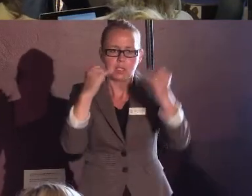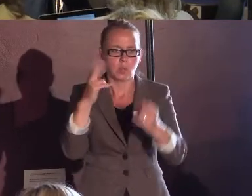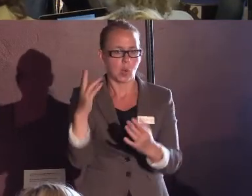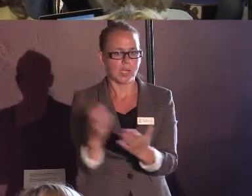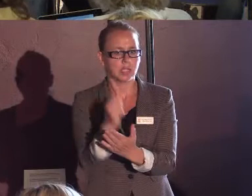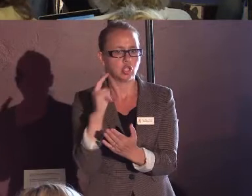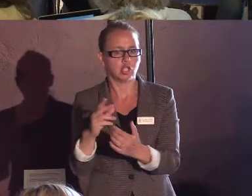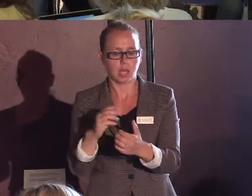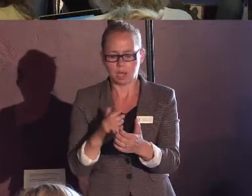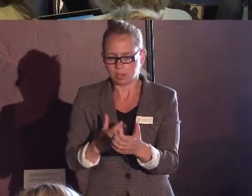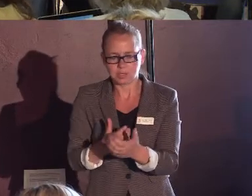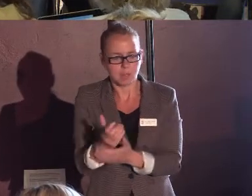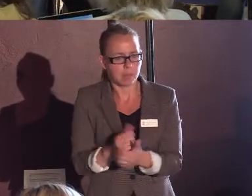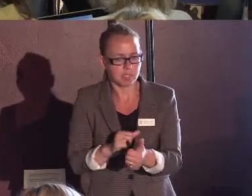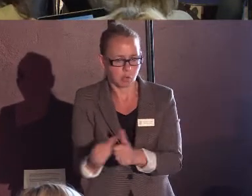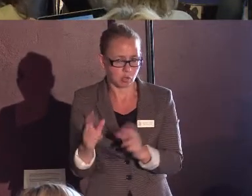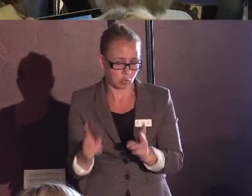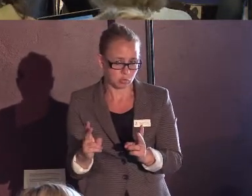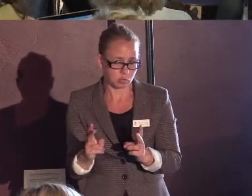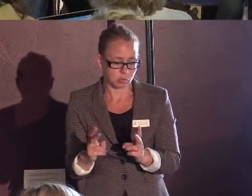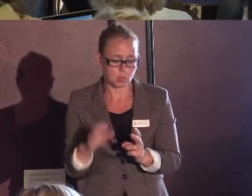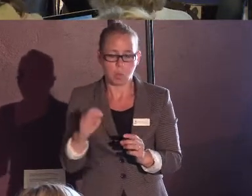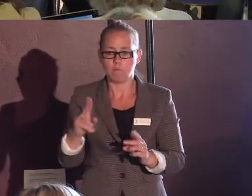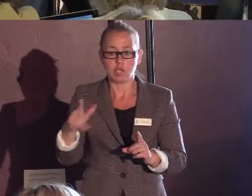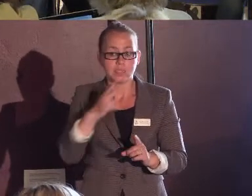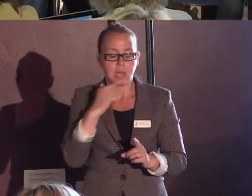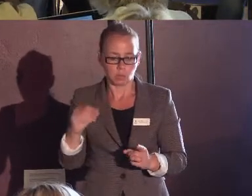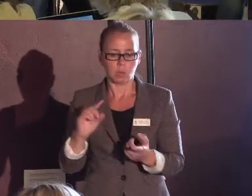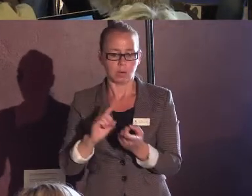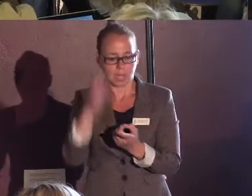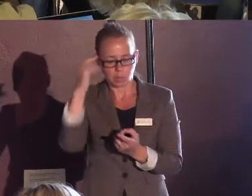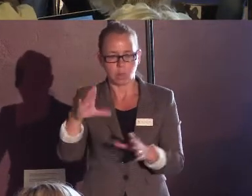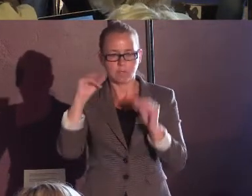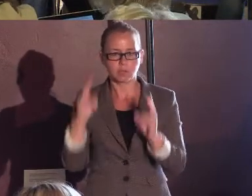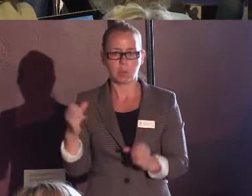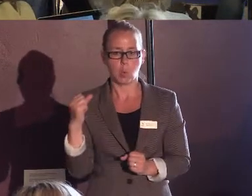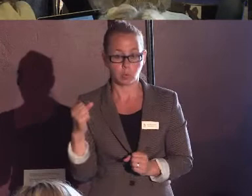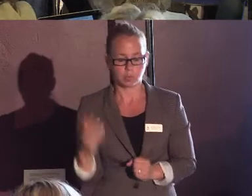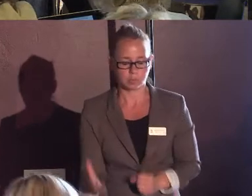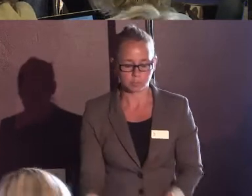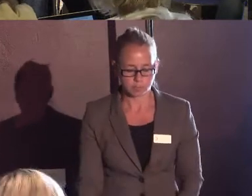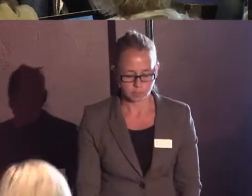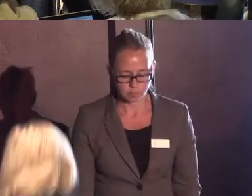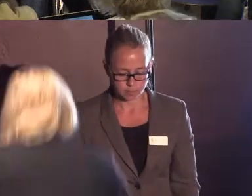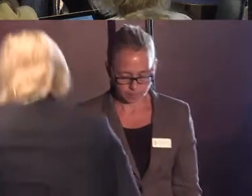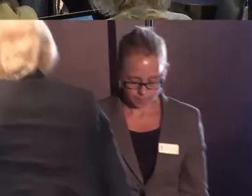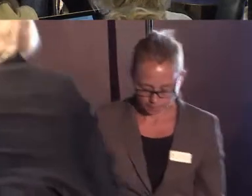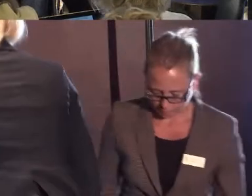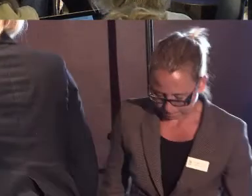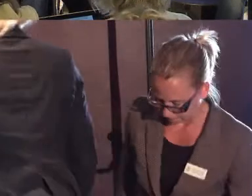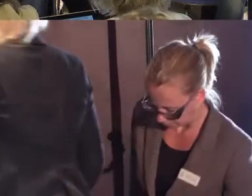samarbetspartner. Och det är en fallgrop om man tror jag går för snabbt i den processen. Mm. Sofie? Nej, men jag tror också att det är, i många